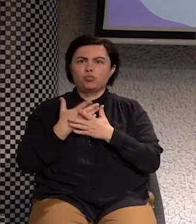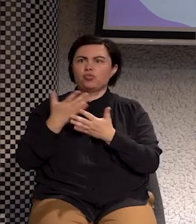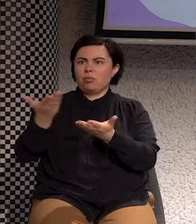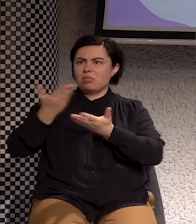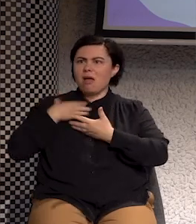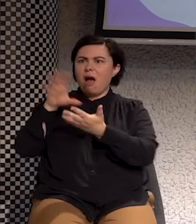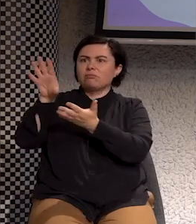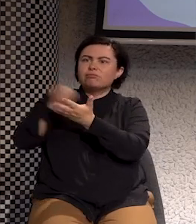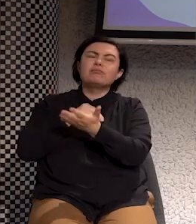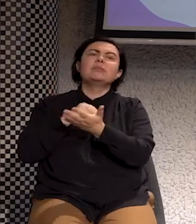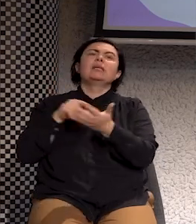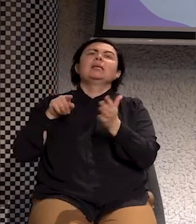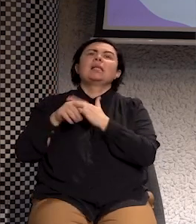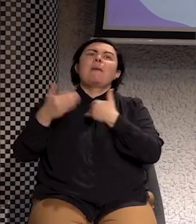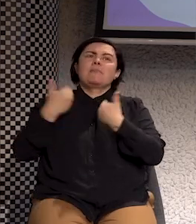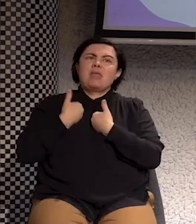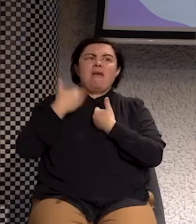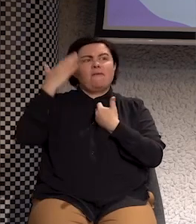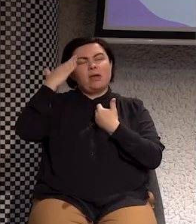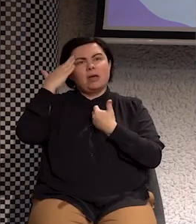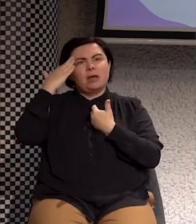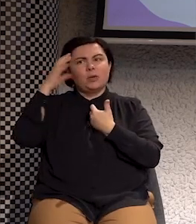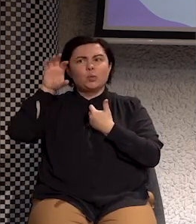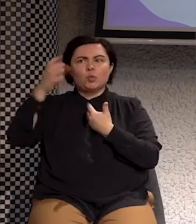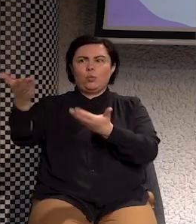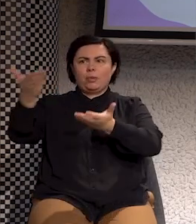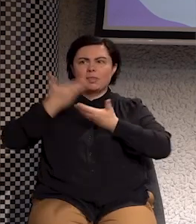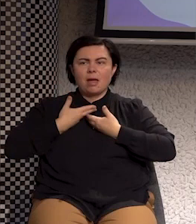bo tam było dużo wiedzy z grupy,